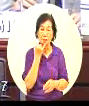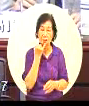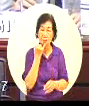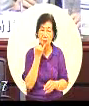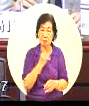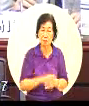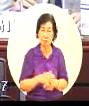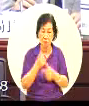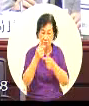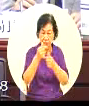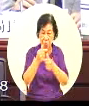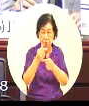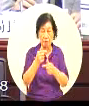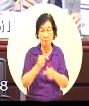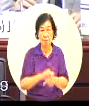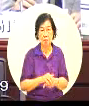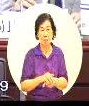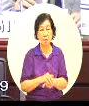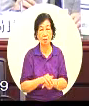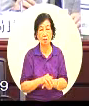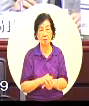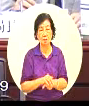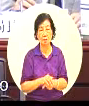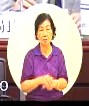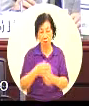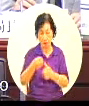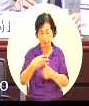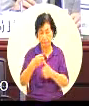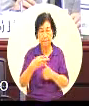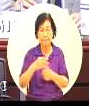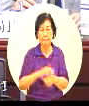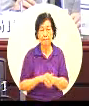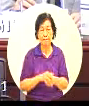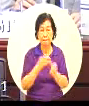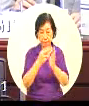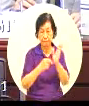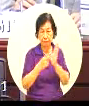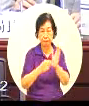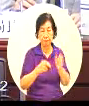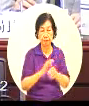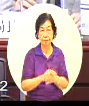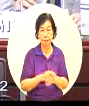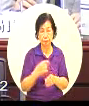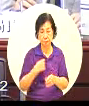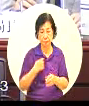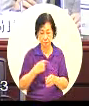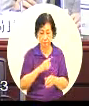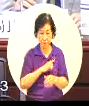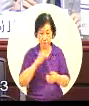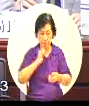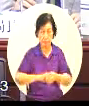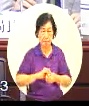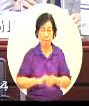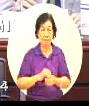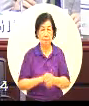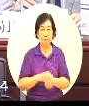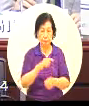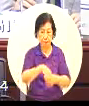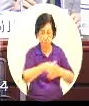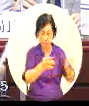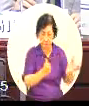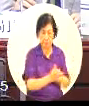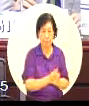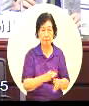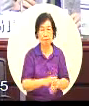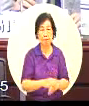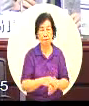个部分能够让我向我说明啊，然后我再做出决定那我这个部分我是人事